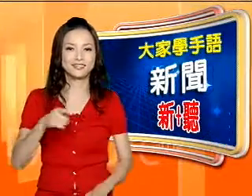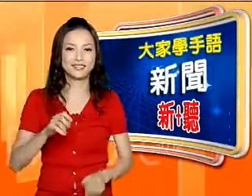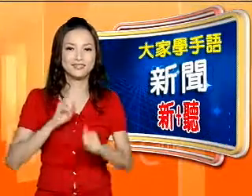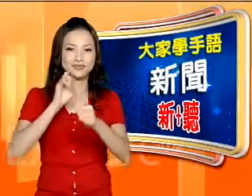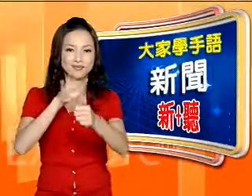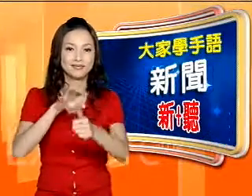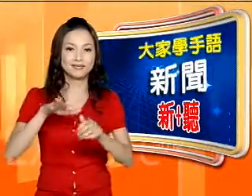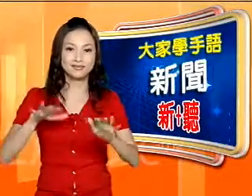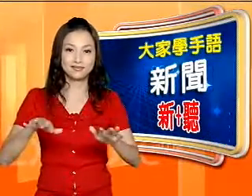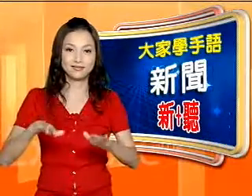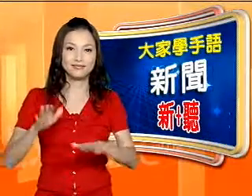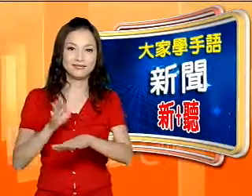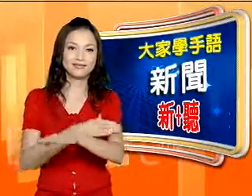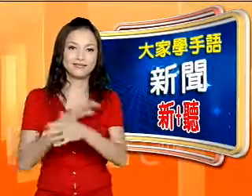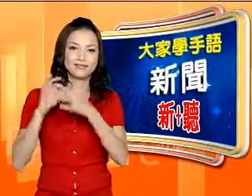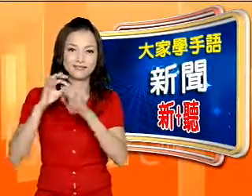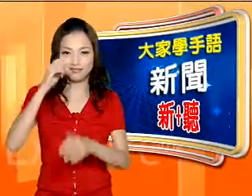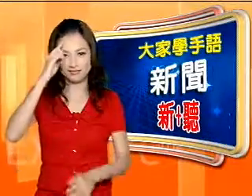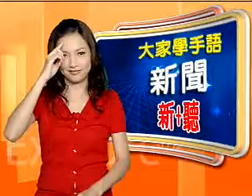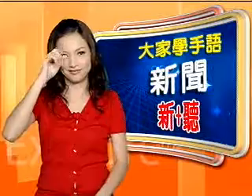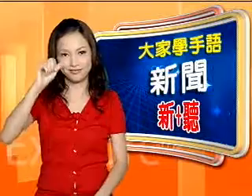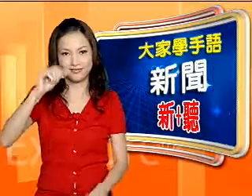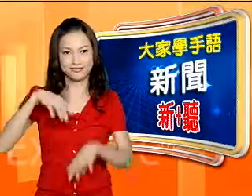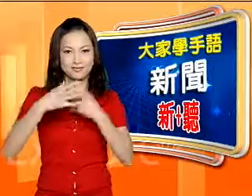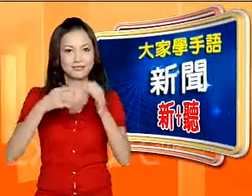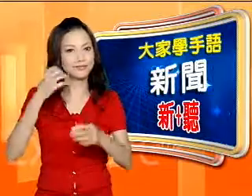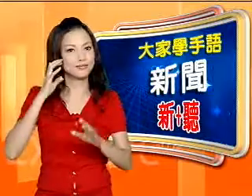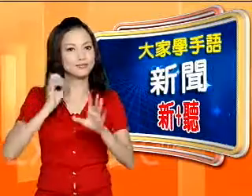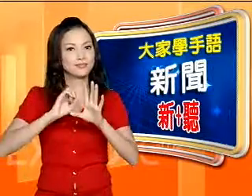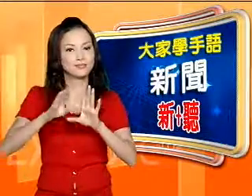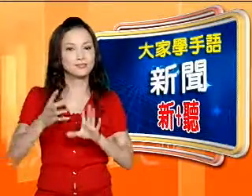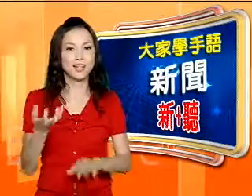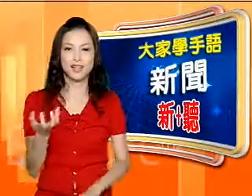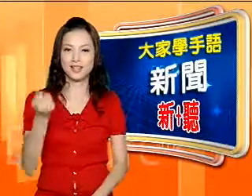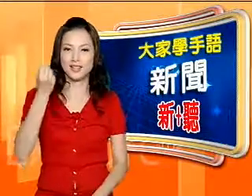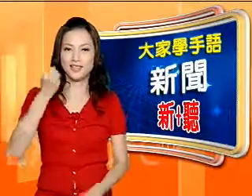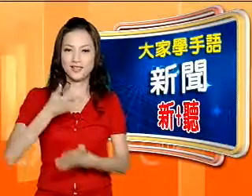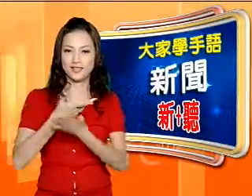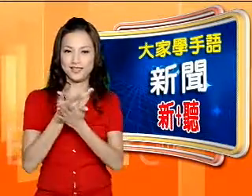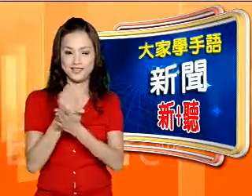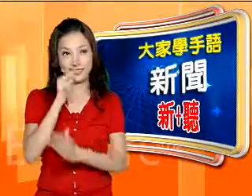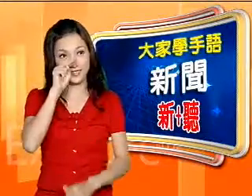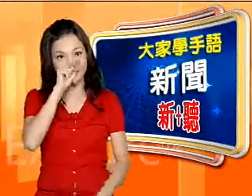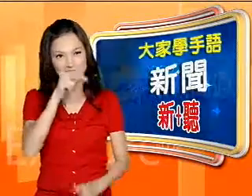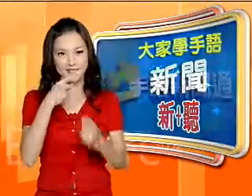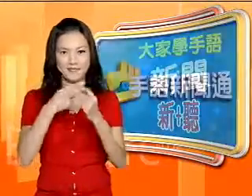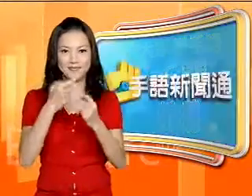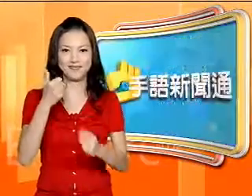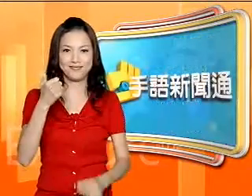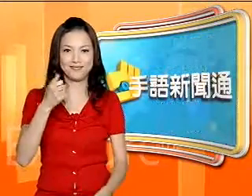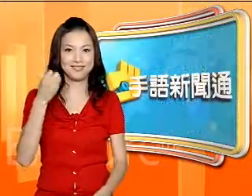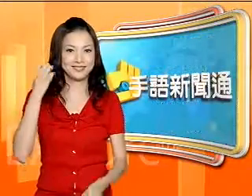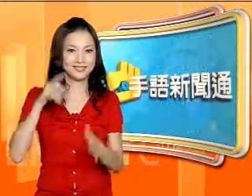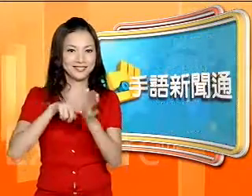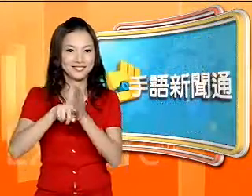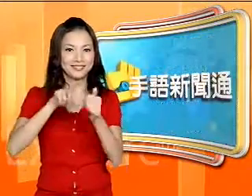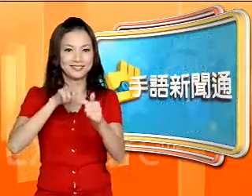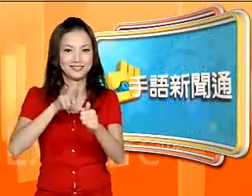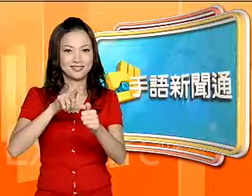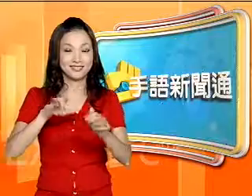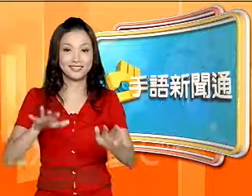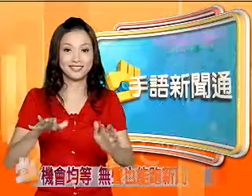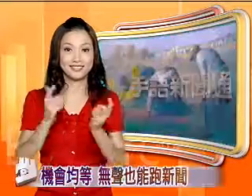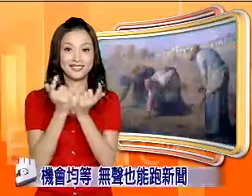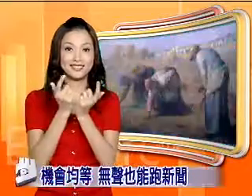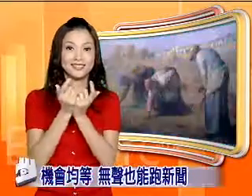学完手语，接下来我们要告诉您，从今天开始，一连五天，手语新闻将要推出掌握艺术、看见米勒的新